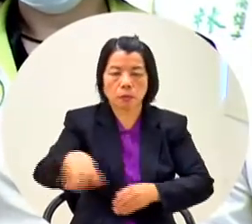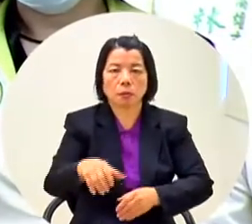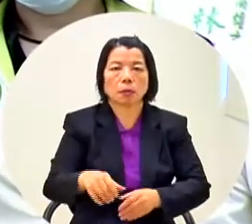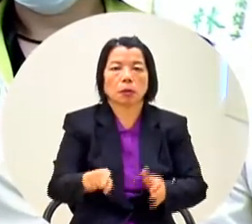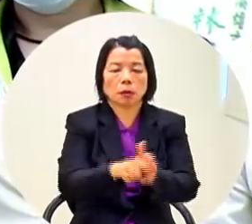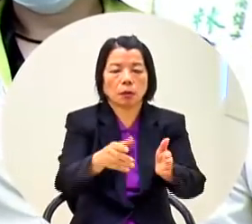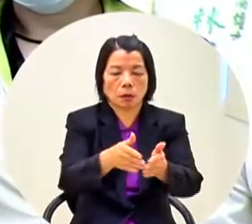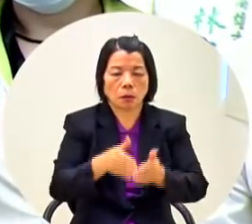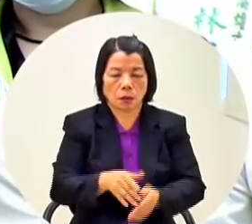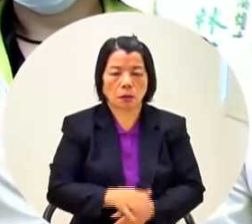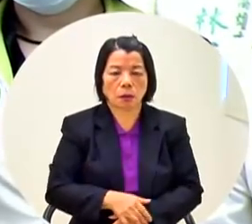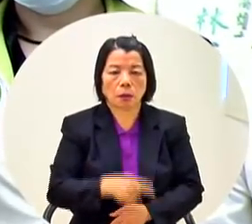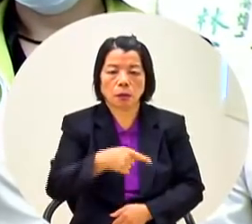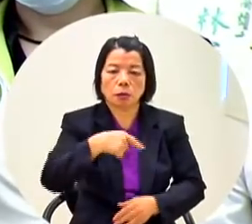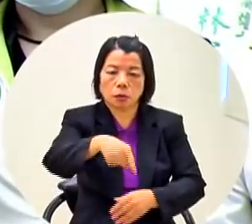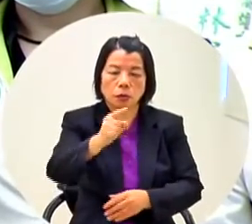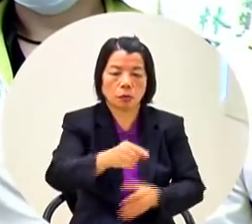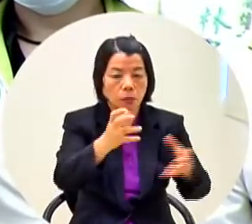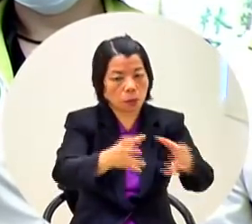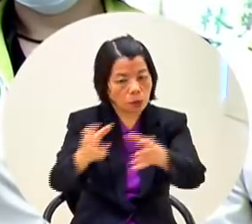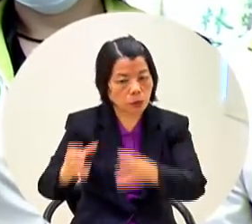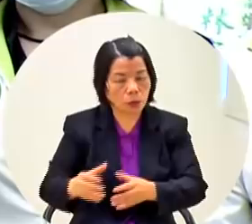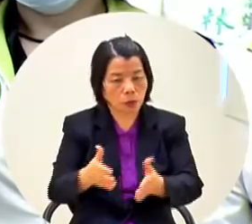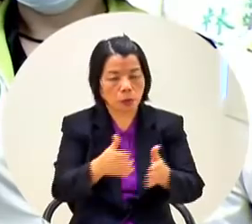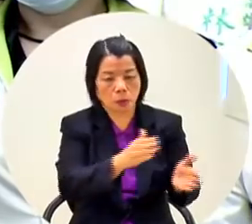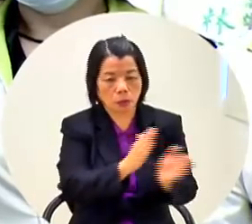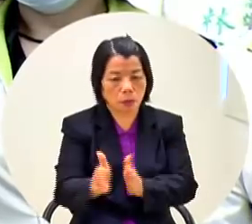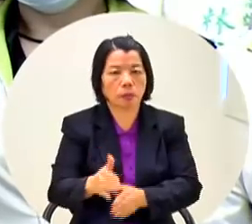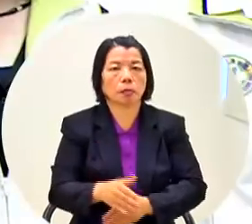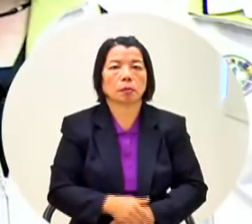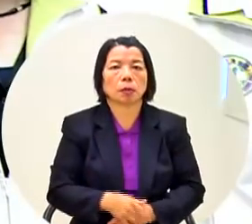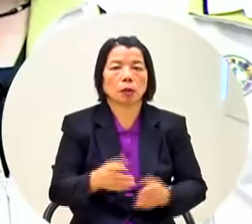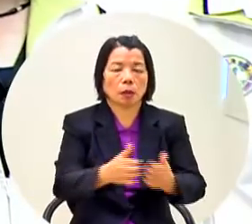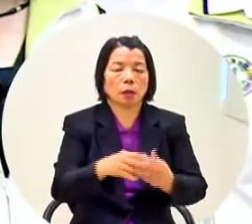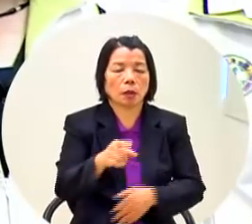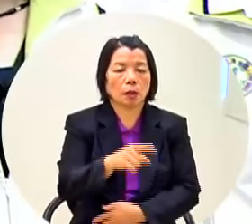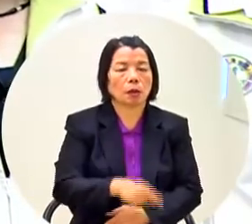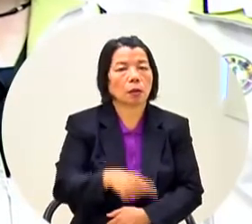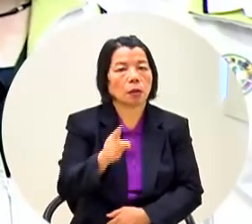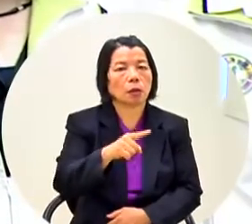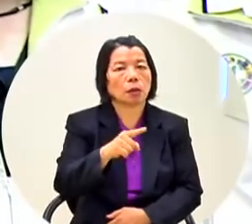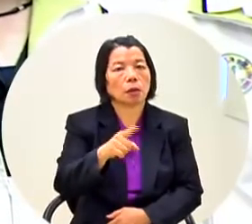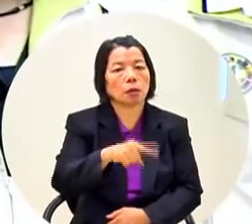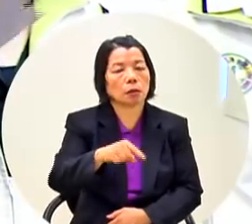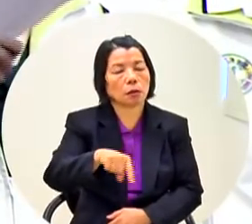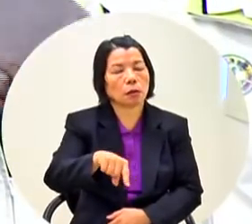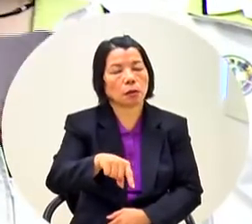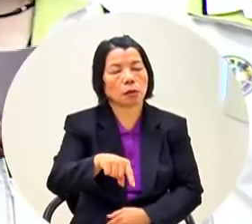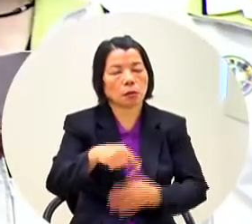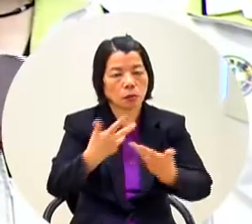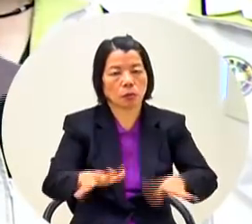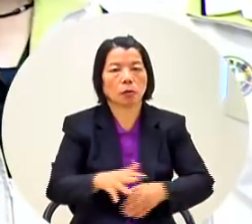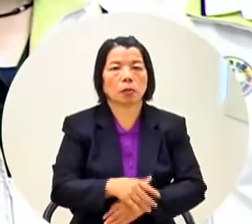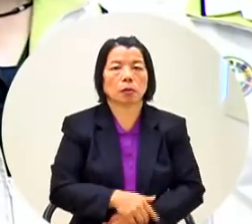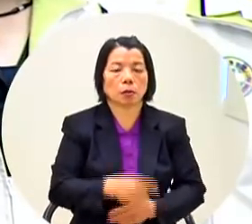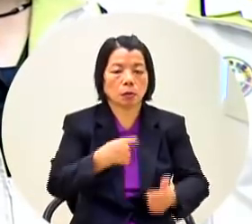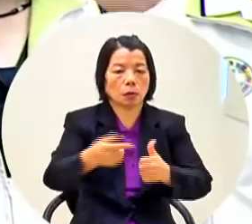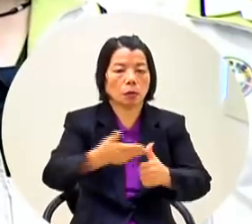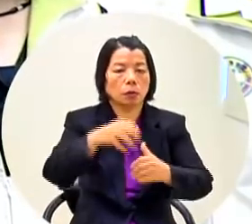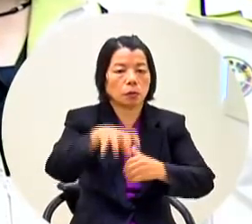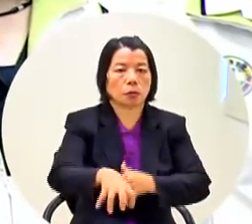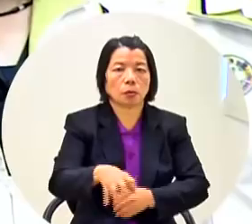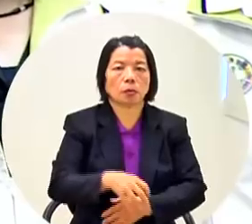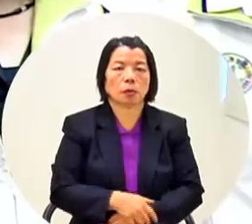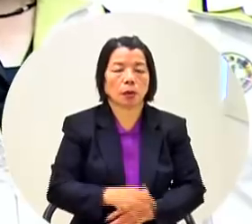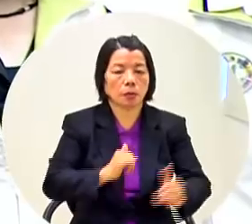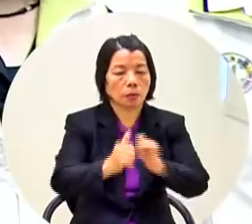快去出借一些投开票所。4月22号，1513个，但是后来呢，教育局、民